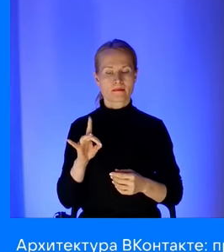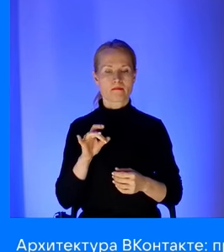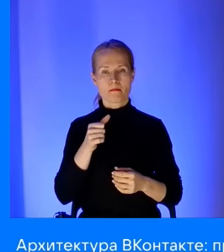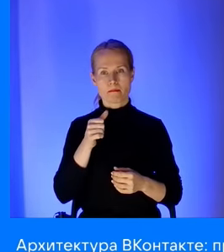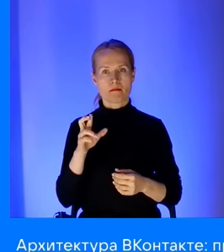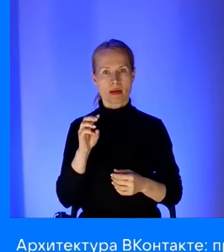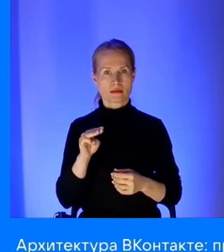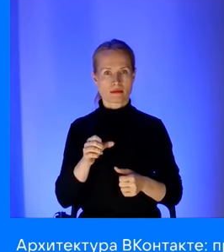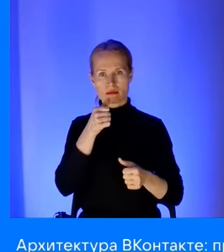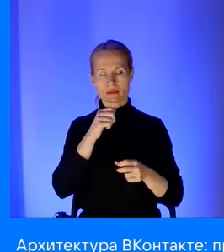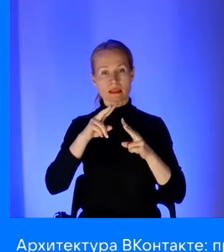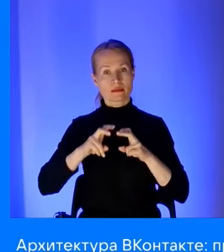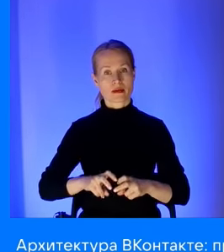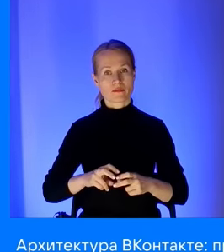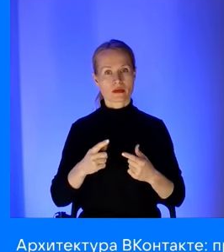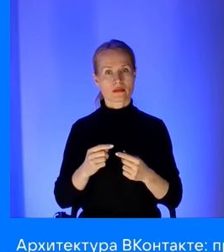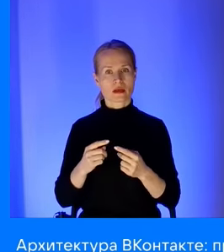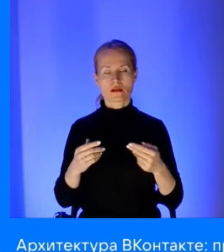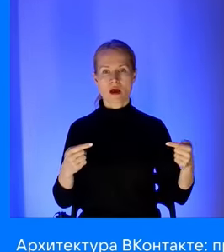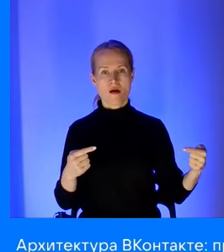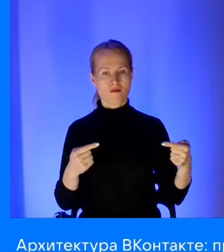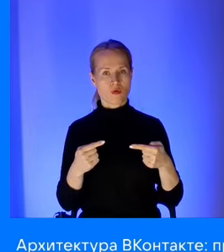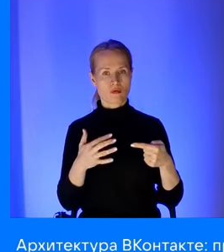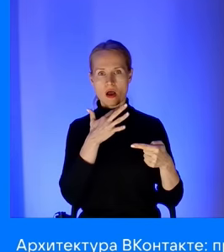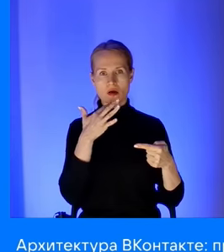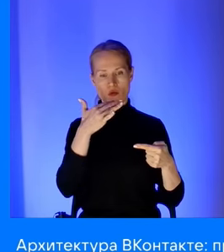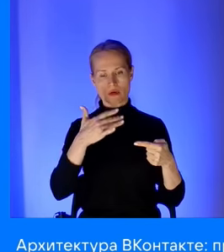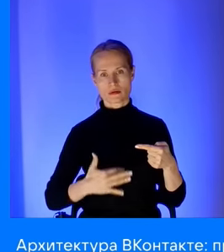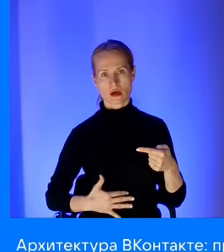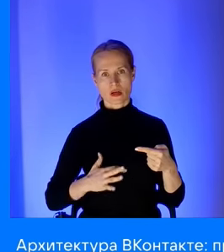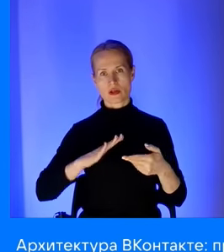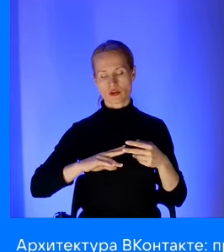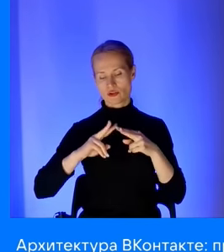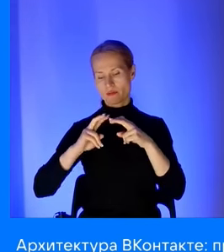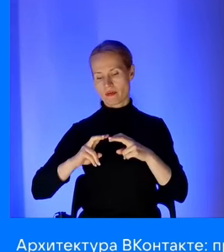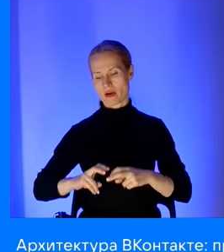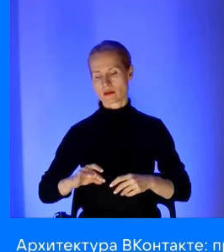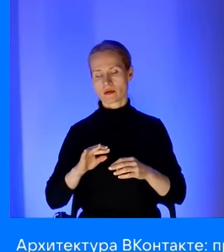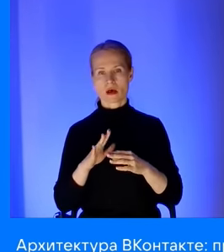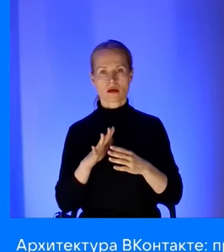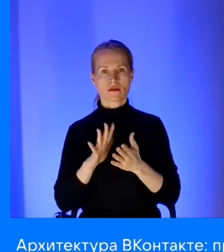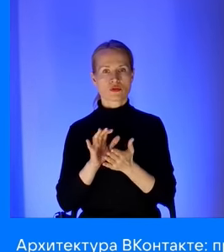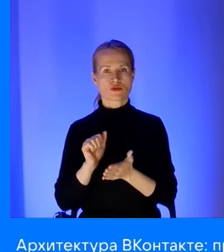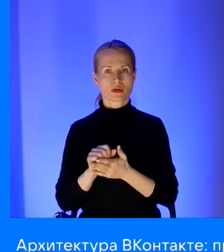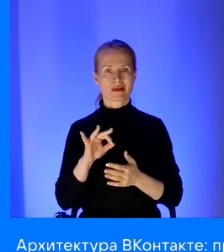тестирование Где на вход подаются и также проверяется на нарушени